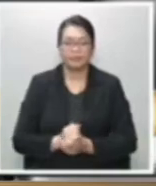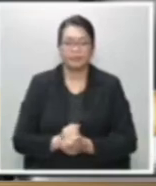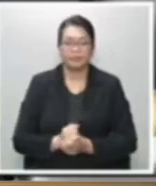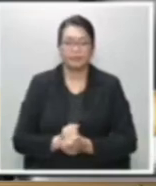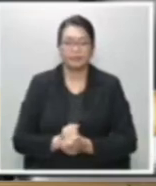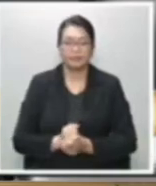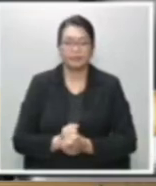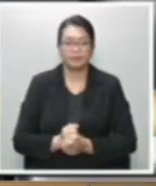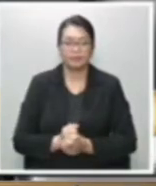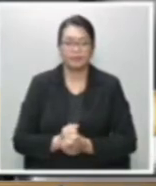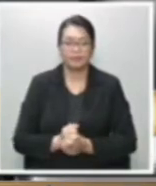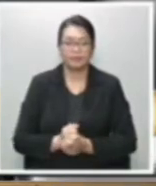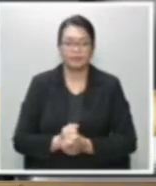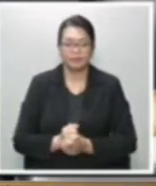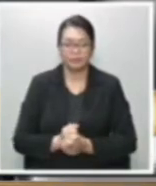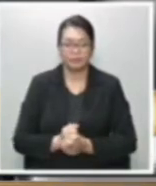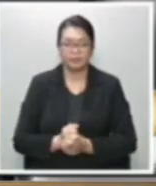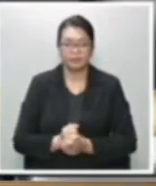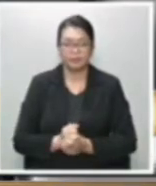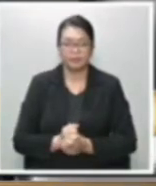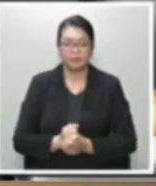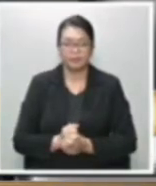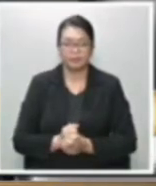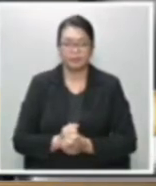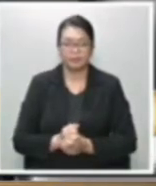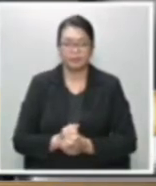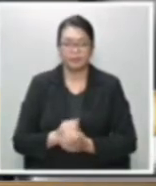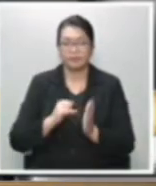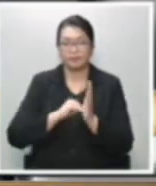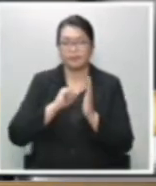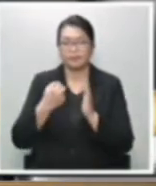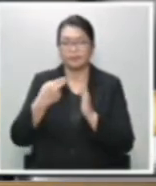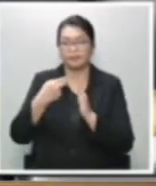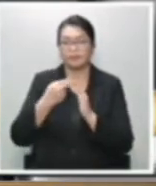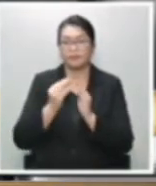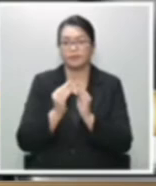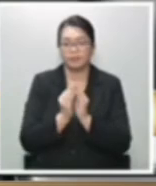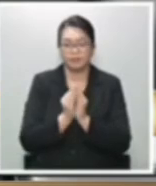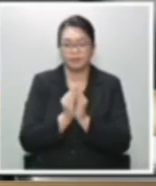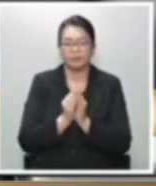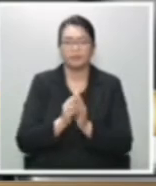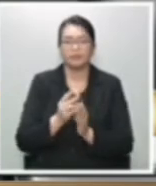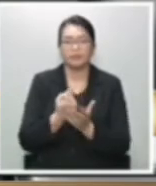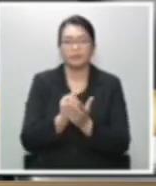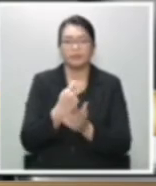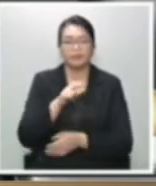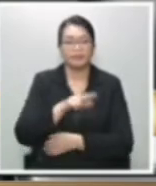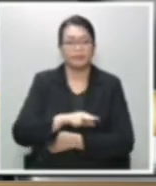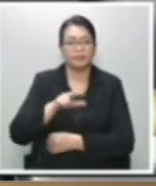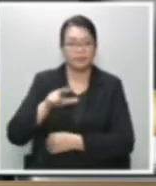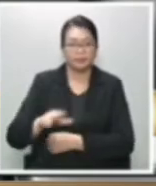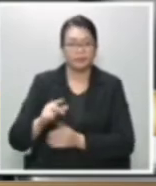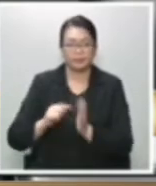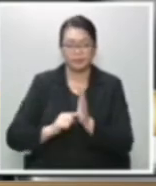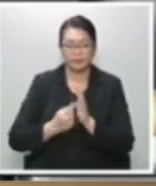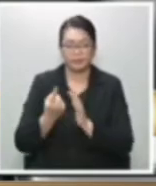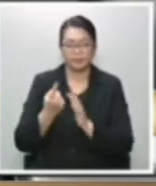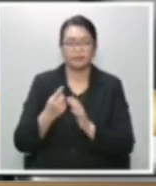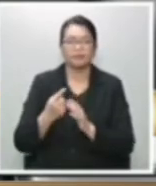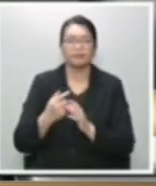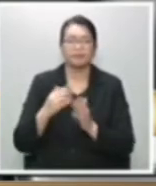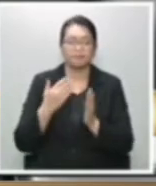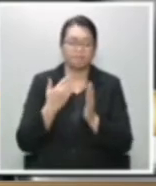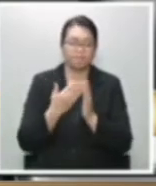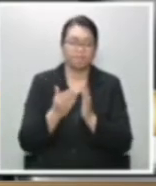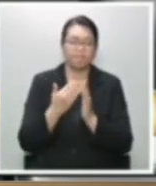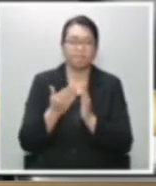บ้านเลือกมาจังหวัดหนองบัวลำภูเขต3พรรคเพื่อไทยขอรื้อถึงปัญหาความเดือดร้อนของพี่น้องประชาชนดังต่อไปนี้ครับเรื่องที่1เป็นเรื่องภัยแล้งของพี่น้องประชาชนจังหวัดหนองบัวลำ